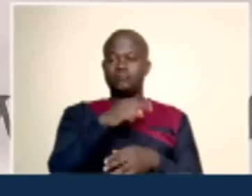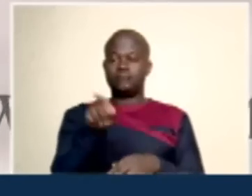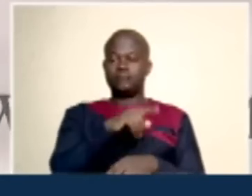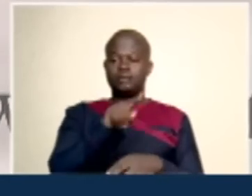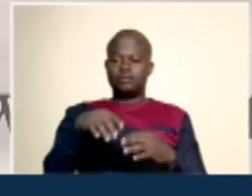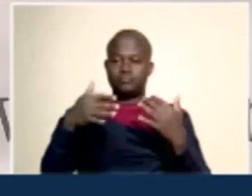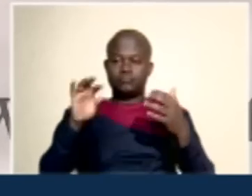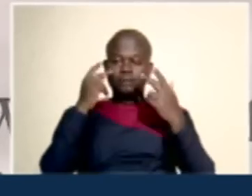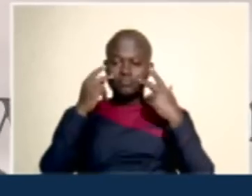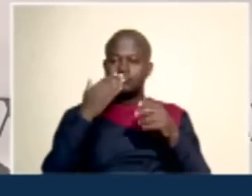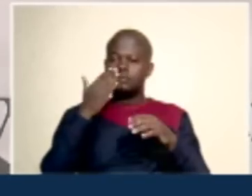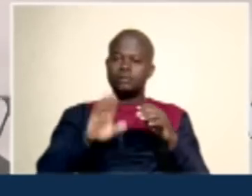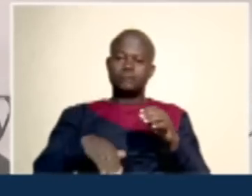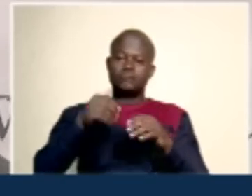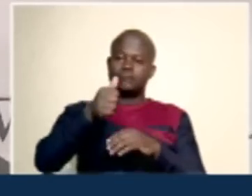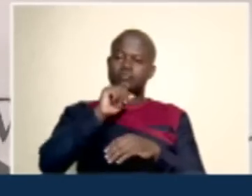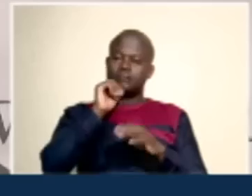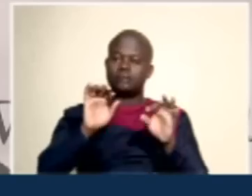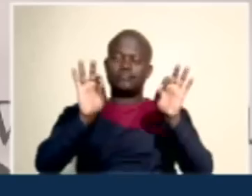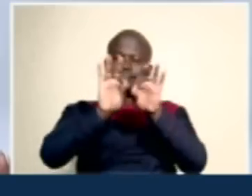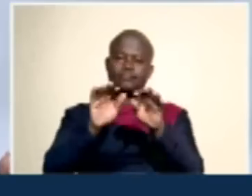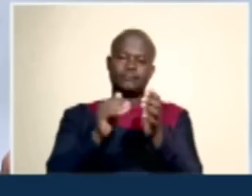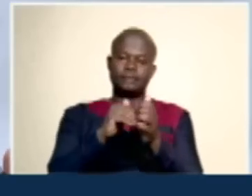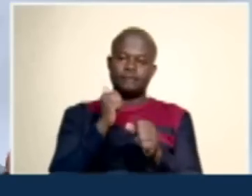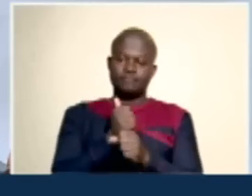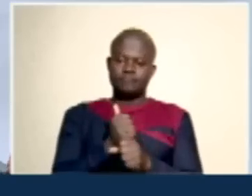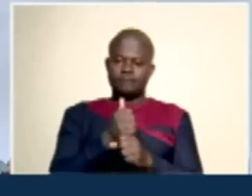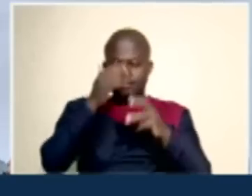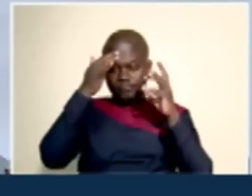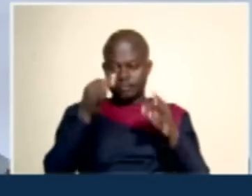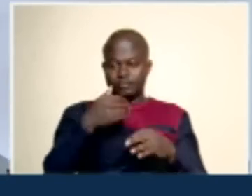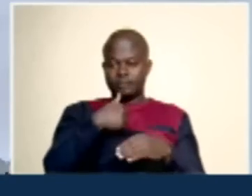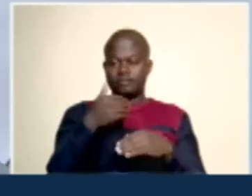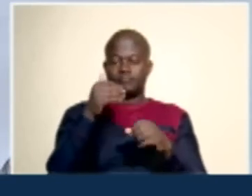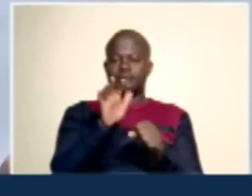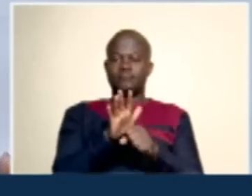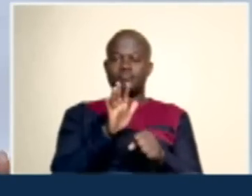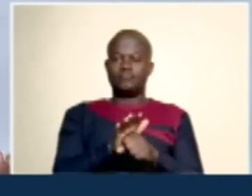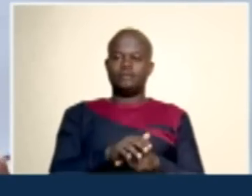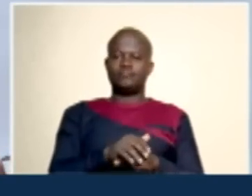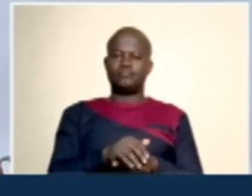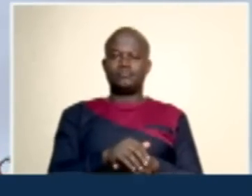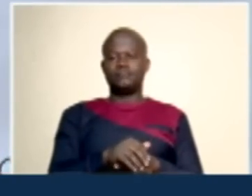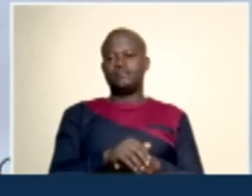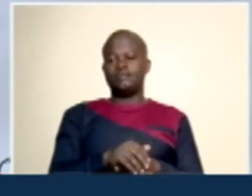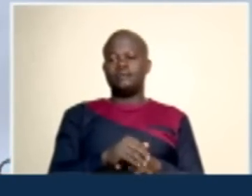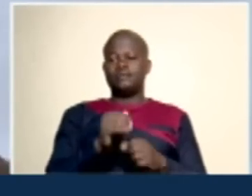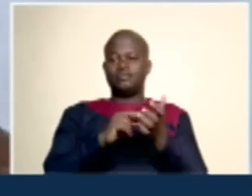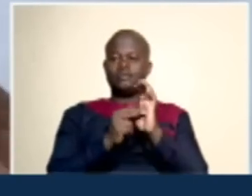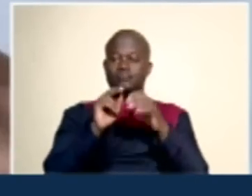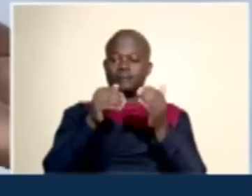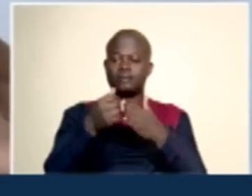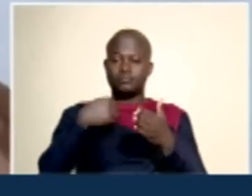kubona ububi bwacyo, ntabwo byaba ngombwa kugisubira. Ingamba mfite ni nyinshi, ni ukuvuga ngo ngiye kujyana